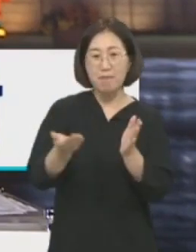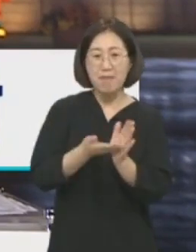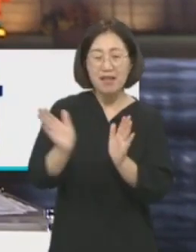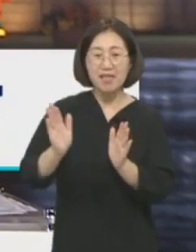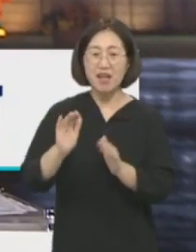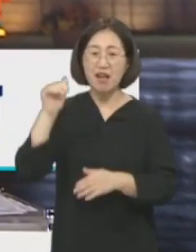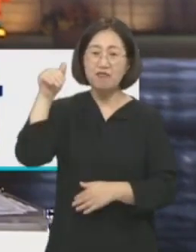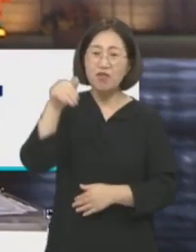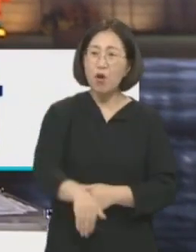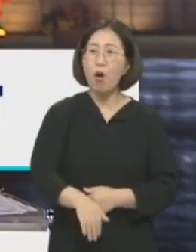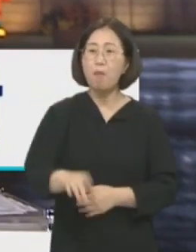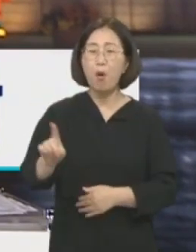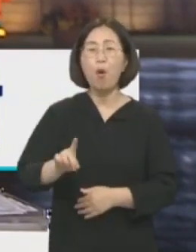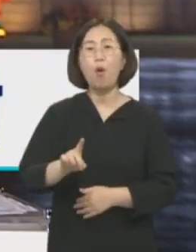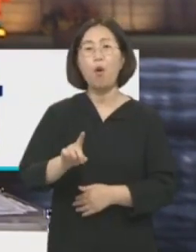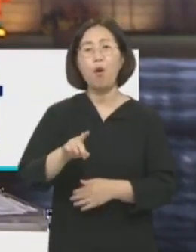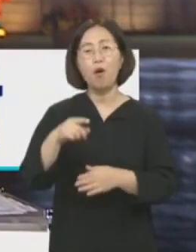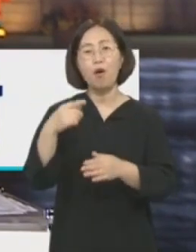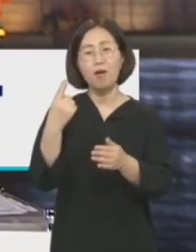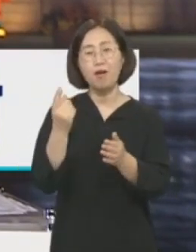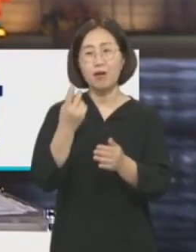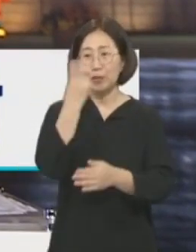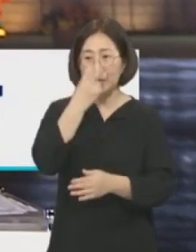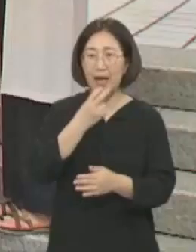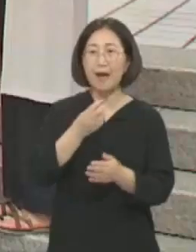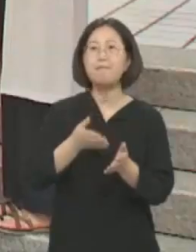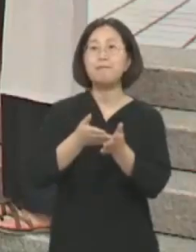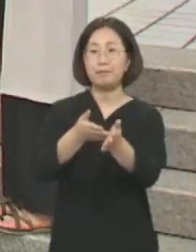감사를 촉구했습니다. 조혜원 기자가 보도합니다.